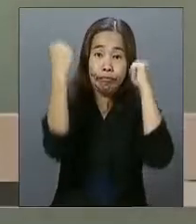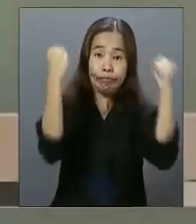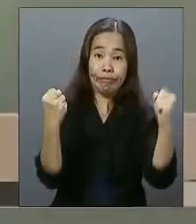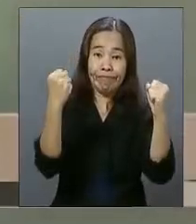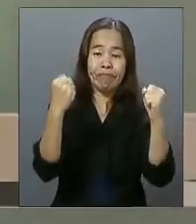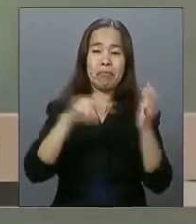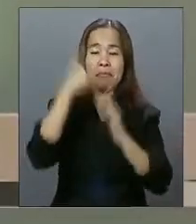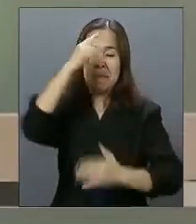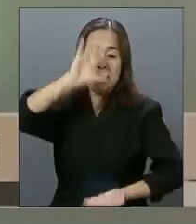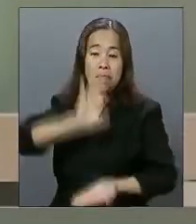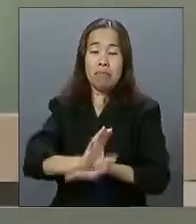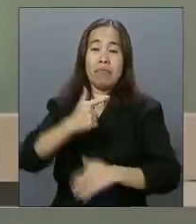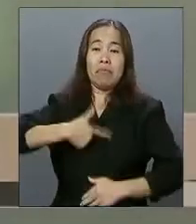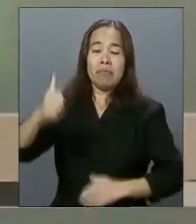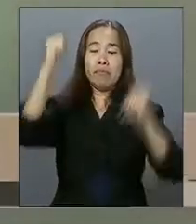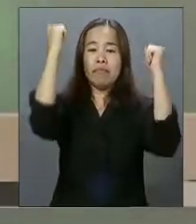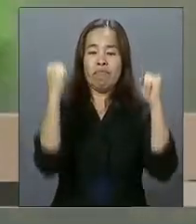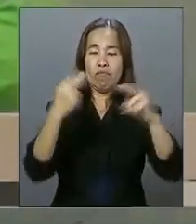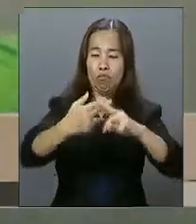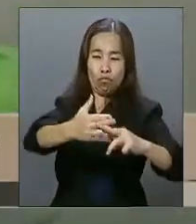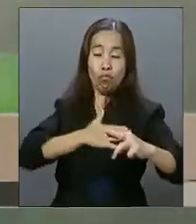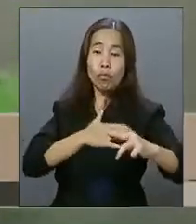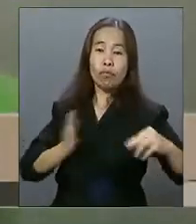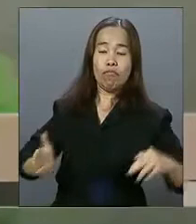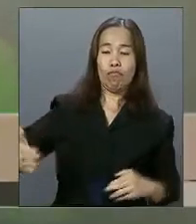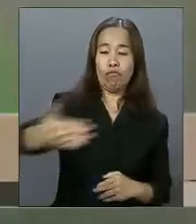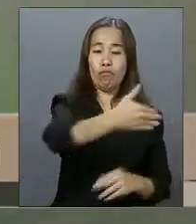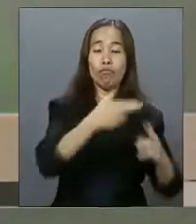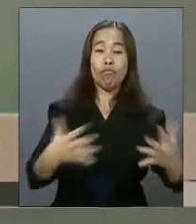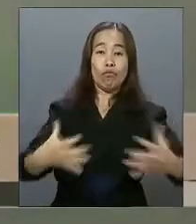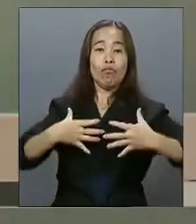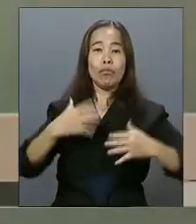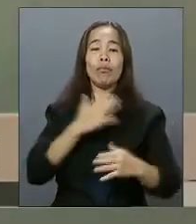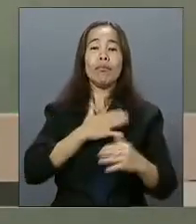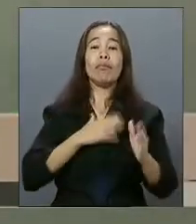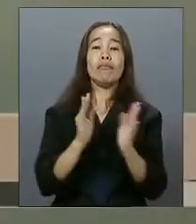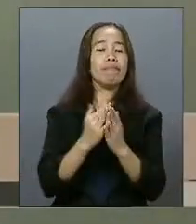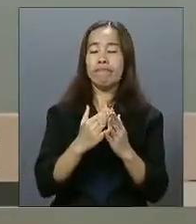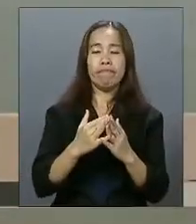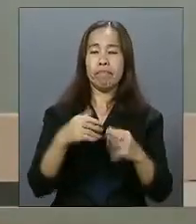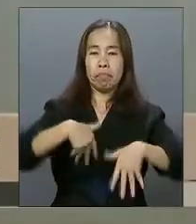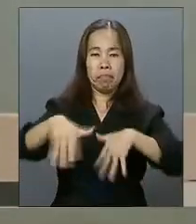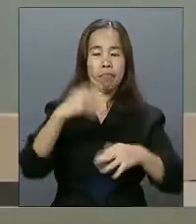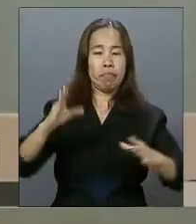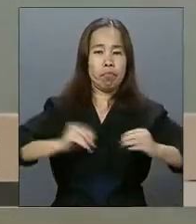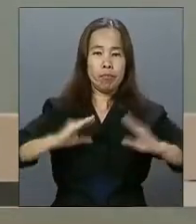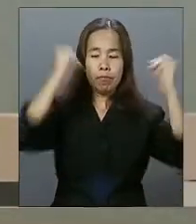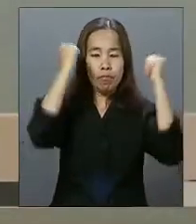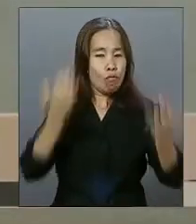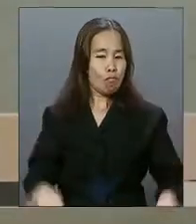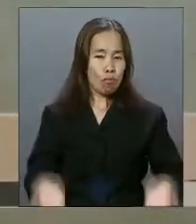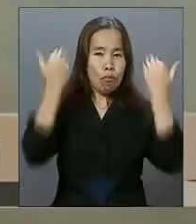ปักไว้เพื่อแสดงอาณาเขตคอกหอยในพื้นที่ปากคลองท่าทองหมู่ที่1ตำบลท่าทองอำเภอกาญจ